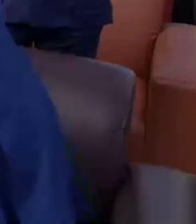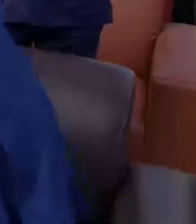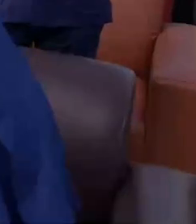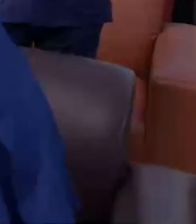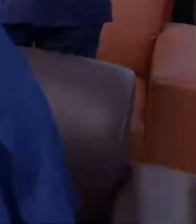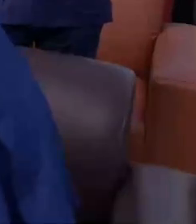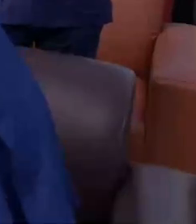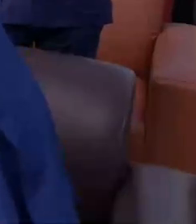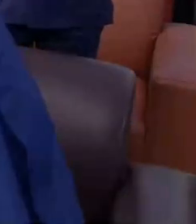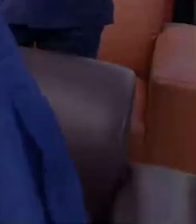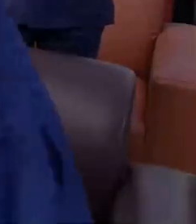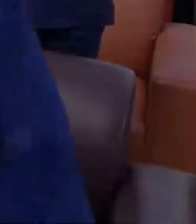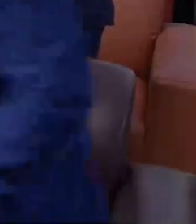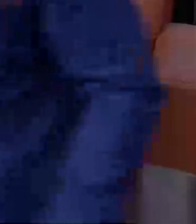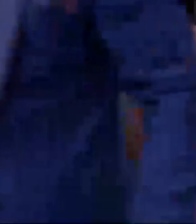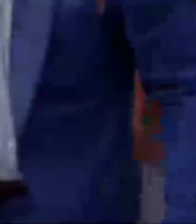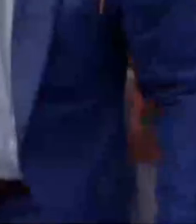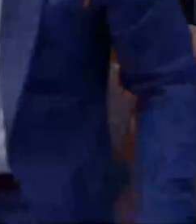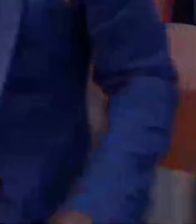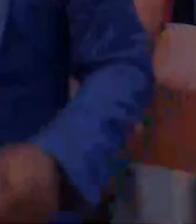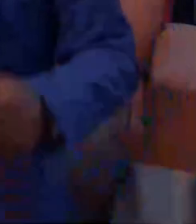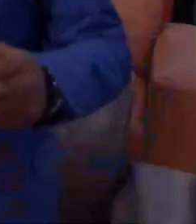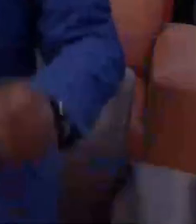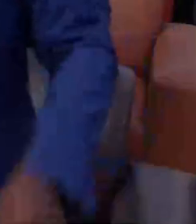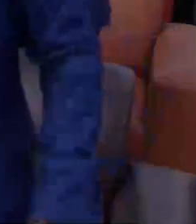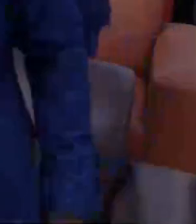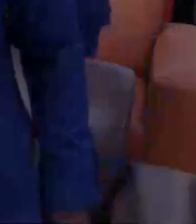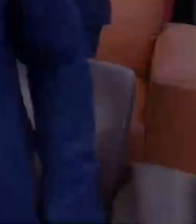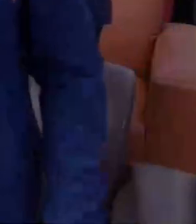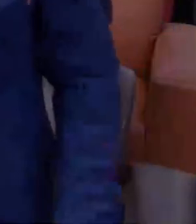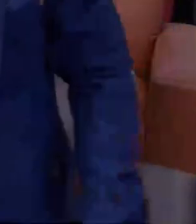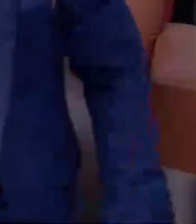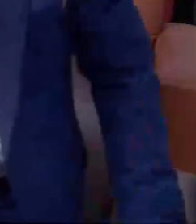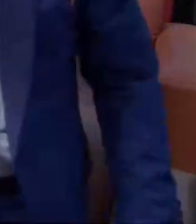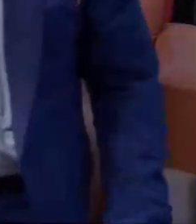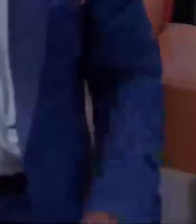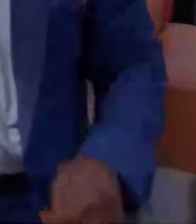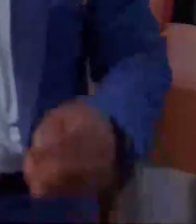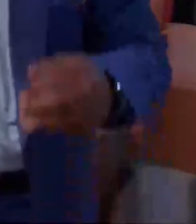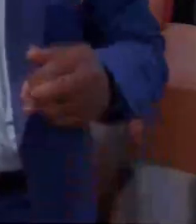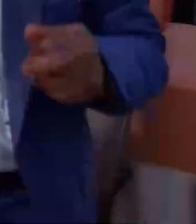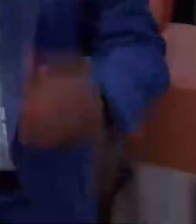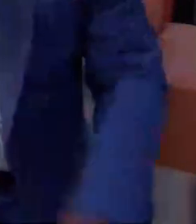dit que tu vas exceller. Open your mouth and talk to God. Ouvre ta bouche maintenant et parle au Seigneur.